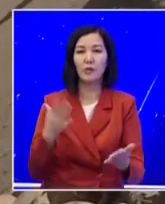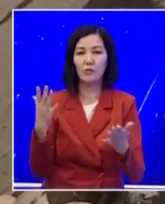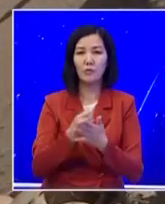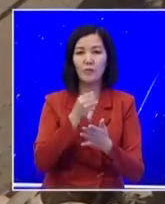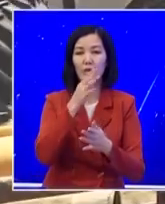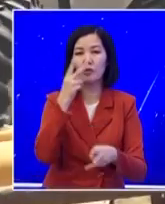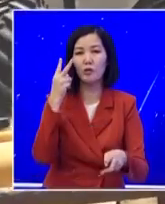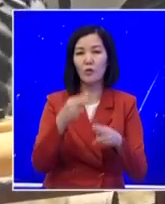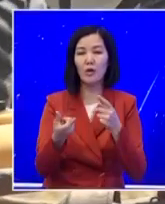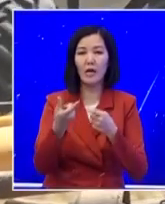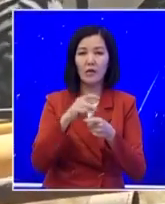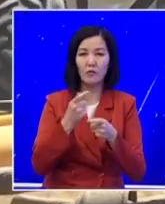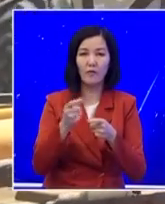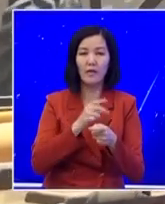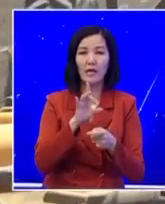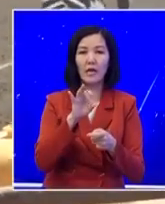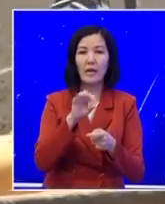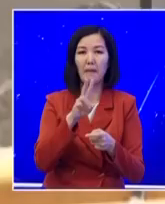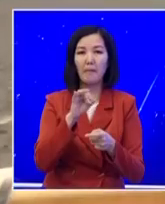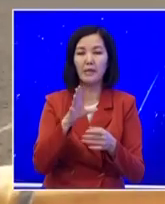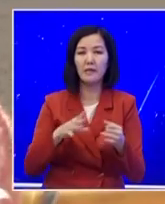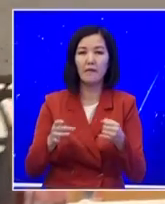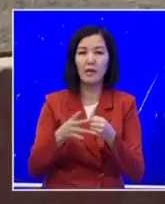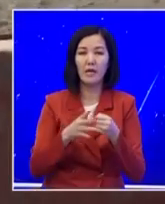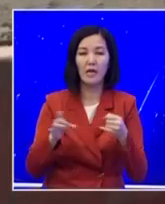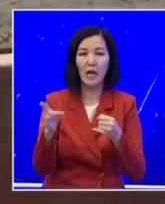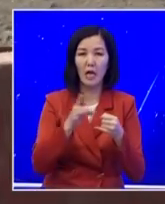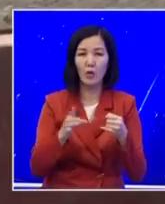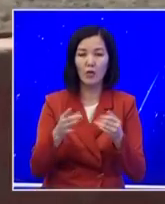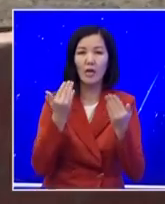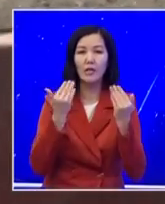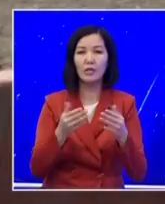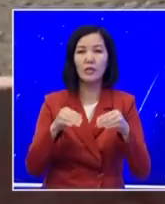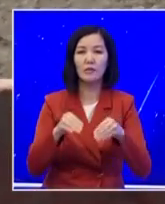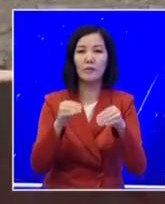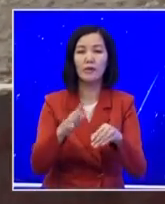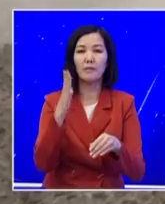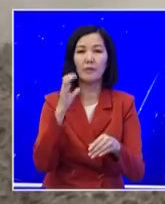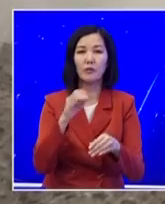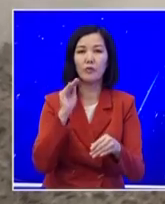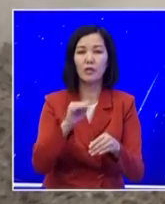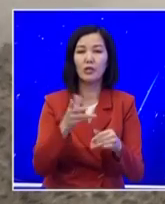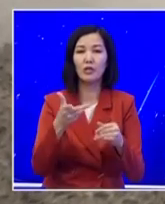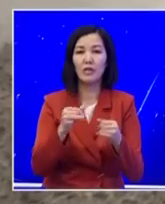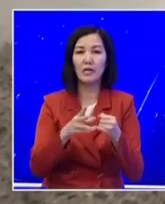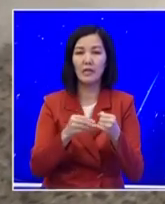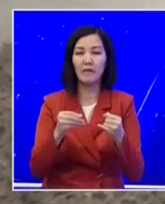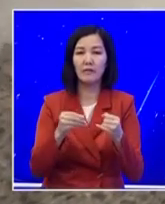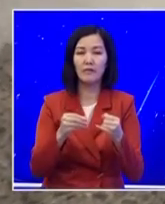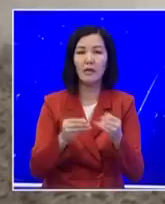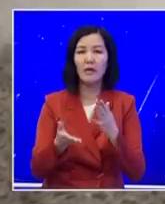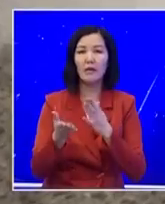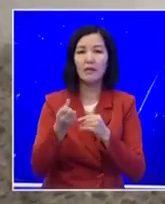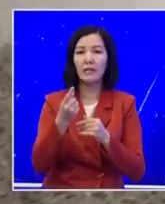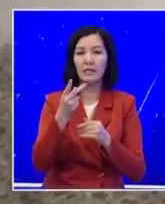срок и картофелеводы Раимбекского района. Площади, отведенные этой культуре, уже составили порядка 5000 гектаров, хотя еще несколько лет